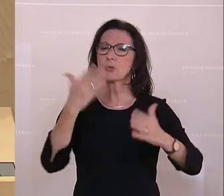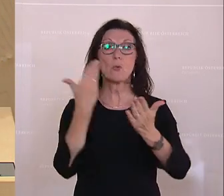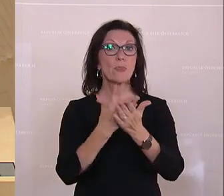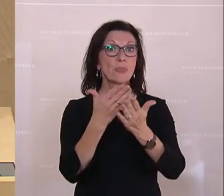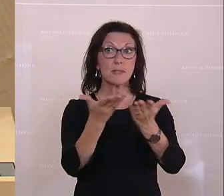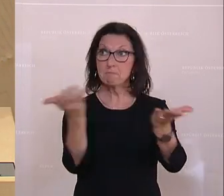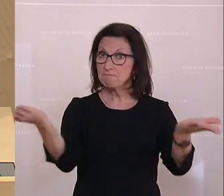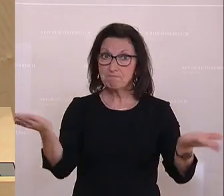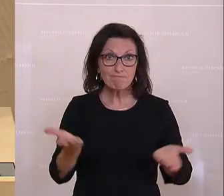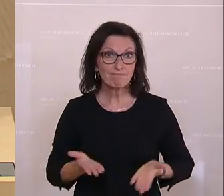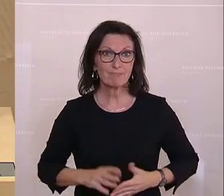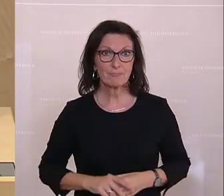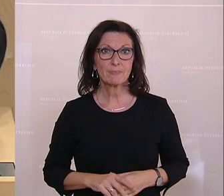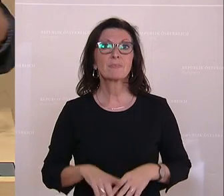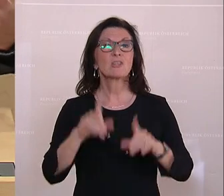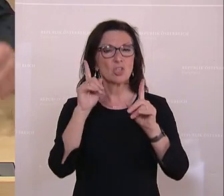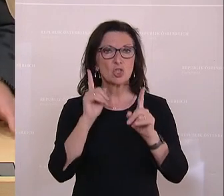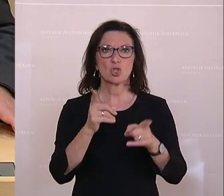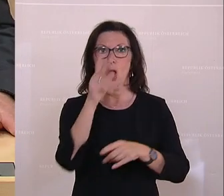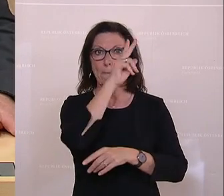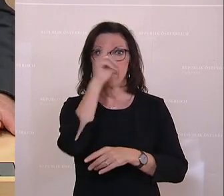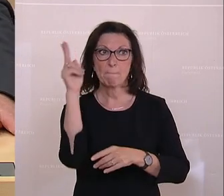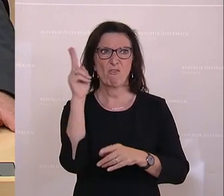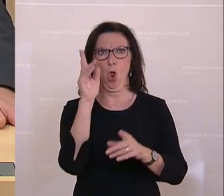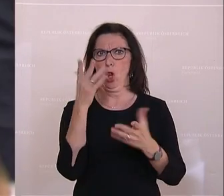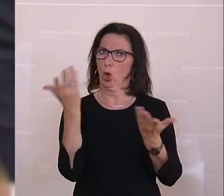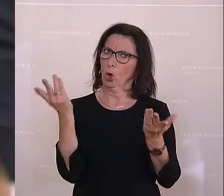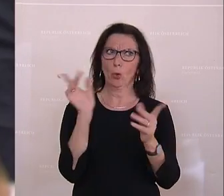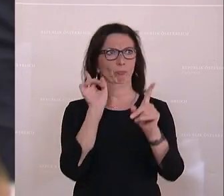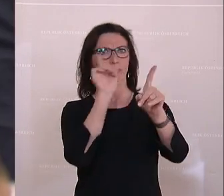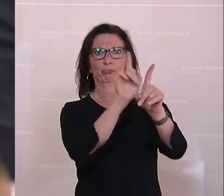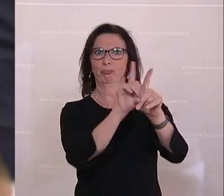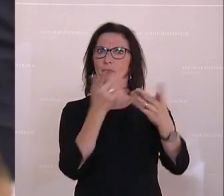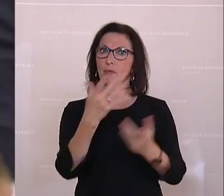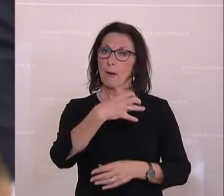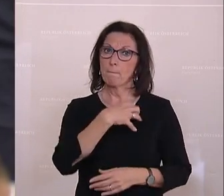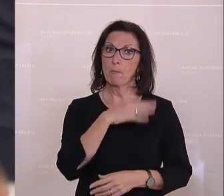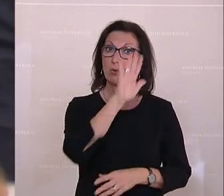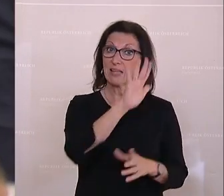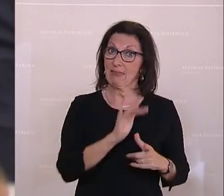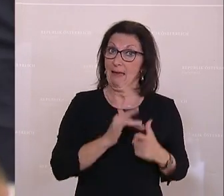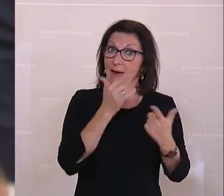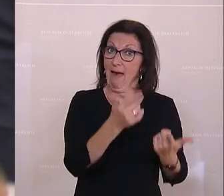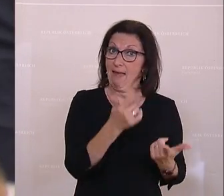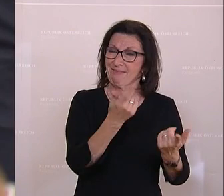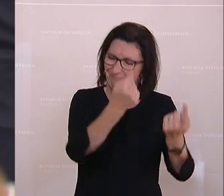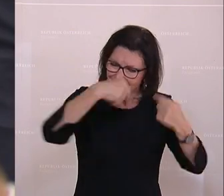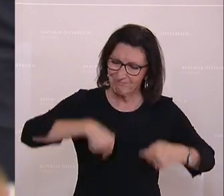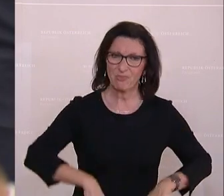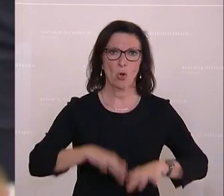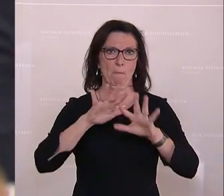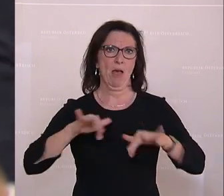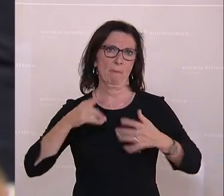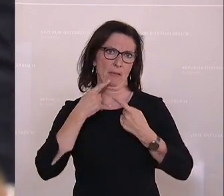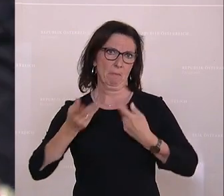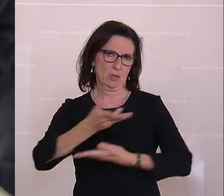ein, dass man durchaus auf die Bevölkerung zugeht, wenn es darum geht, Bürgeranliegen in das Parlament zu bringen. Ich bemühe mich immer wieder und